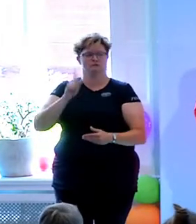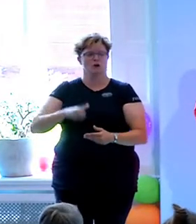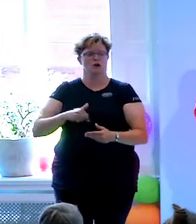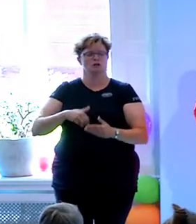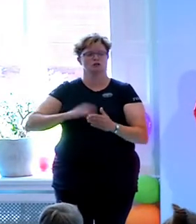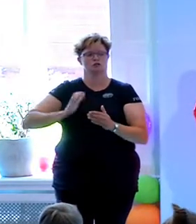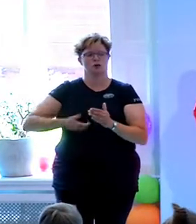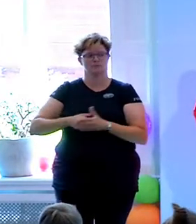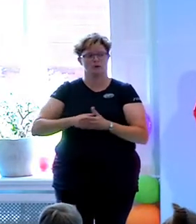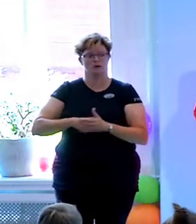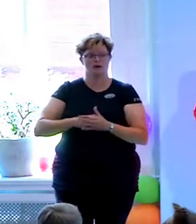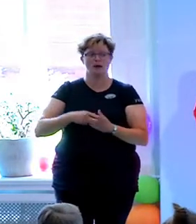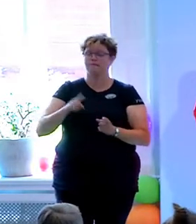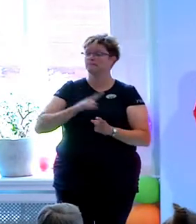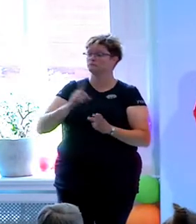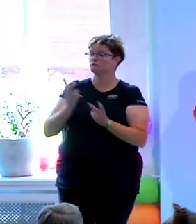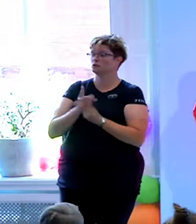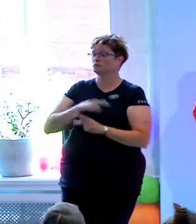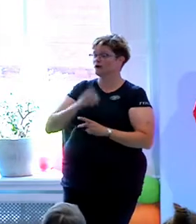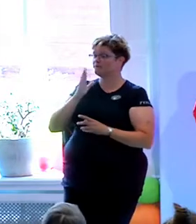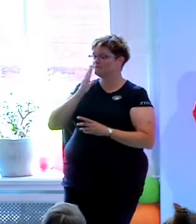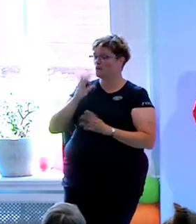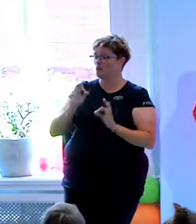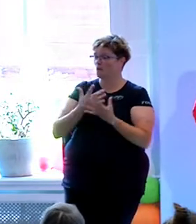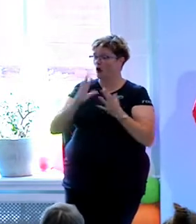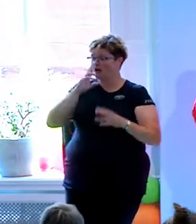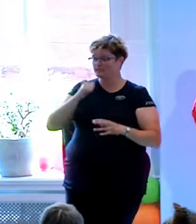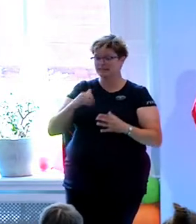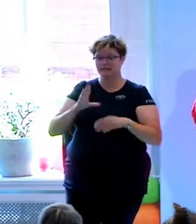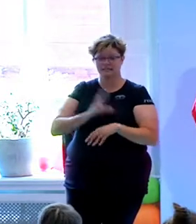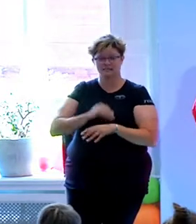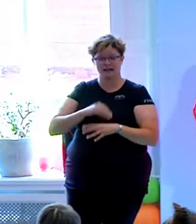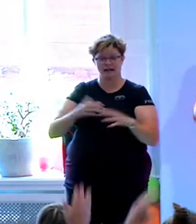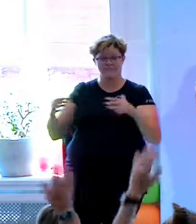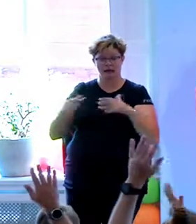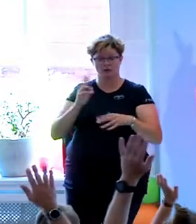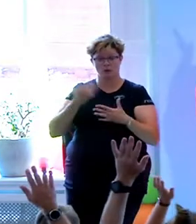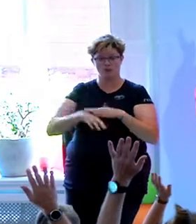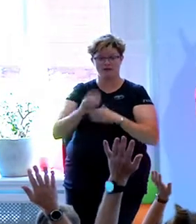betyder jättemycket. Jag ska bara ta ett test här inne. Hur många har sett någon Sverige-match under VM?